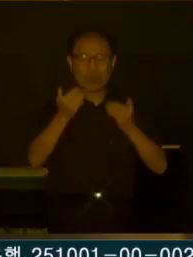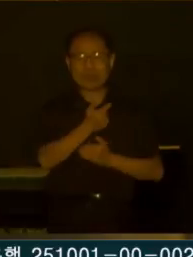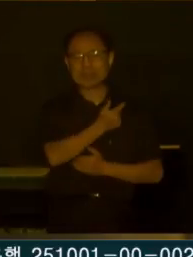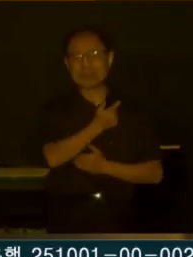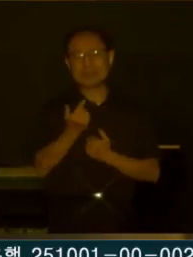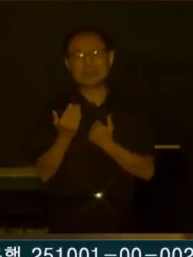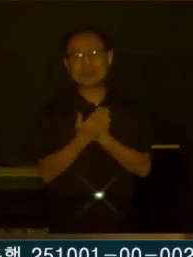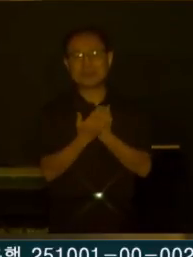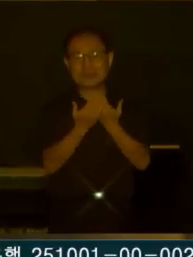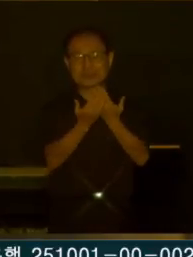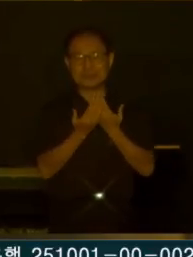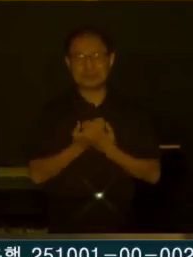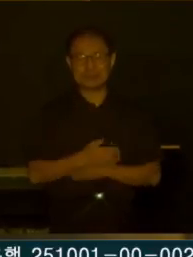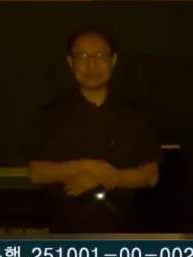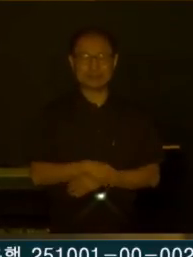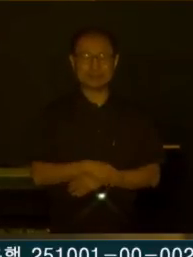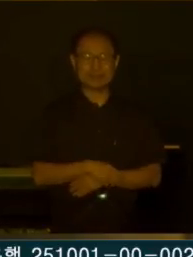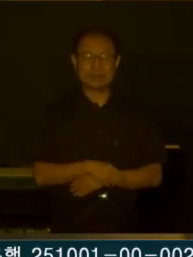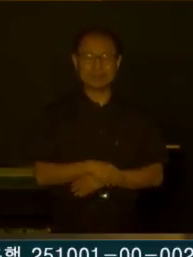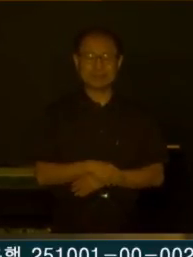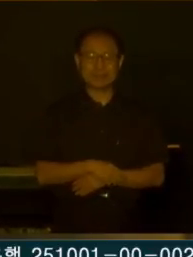큰 위안을 주셨습니다.